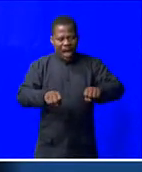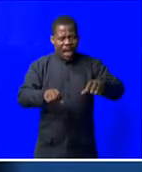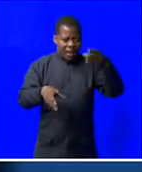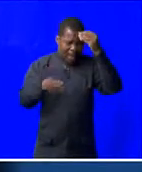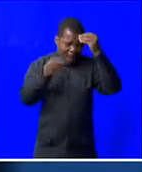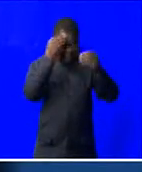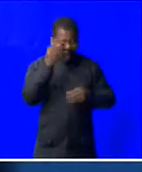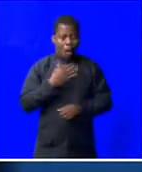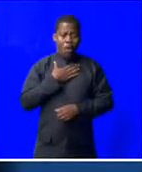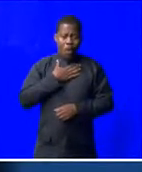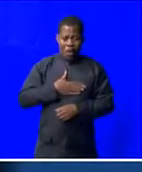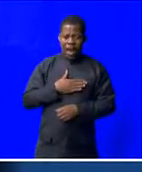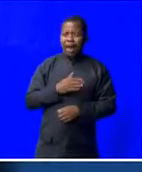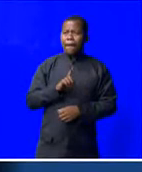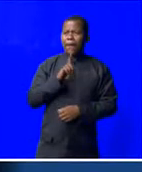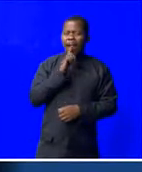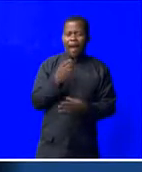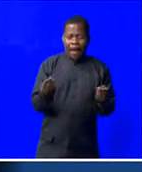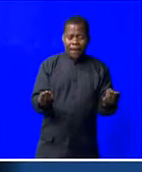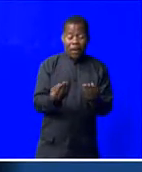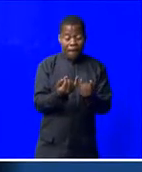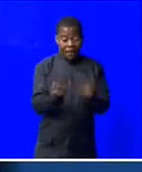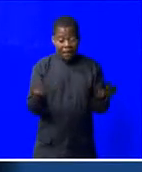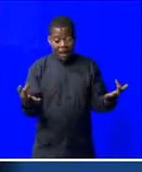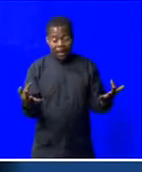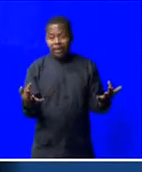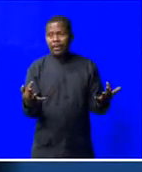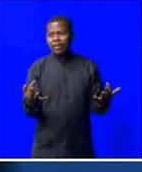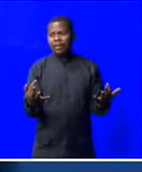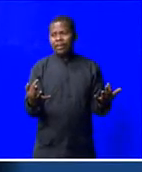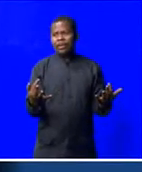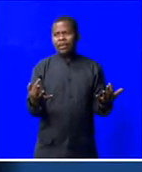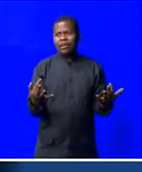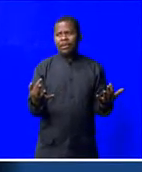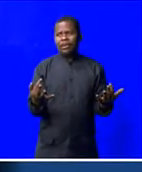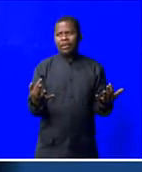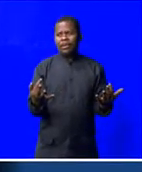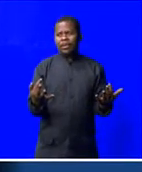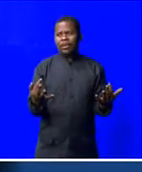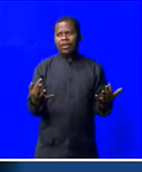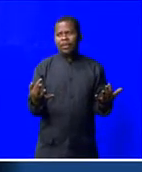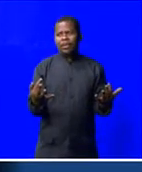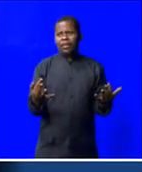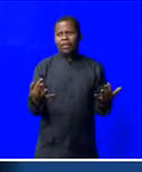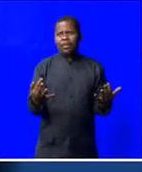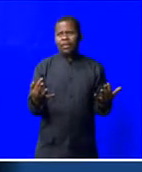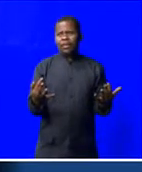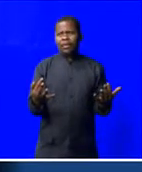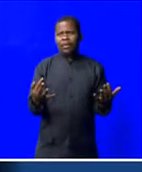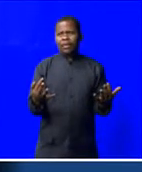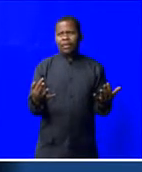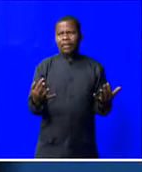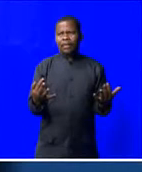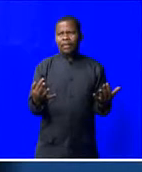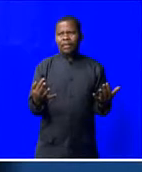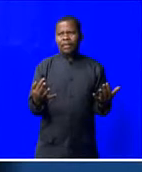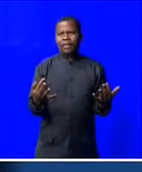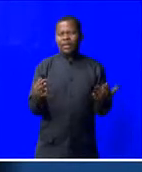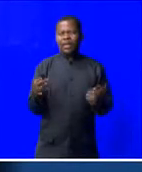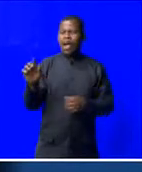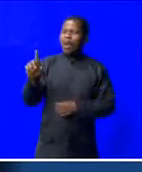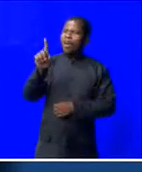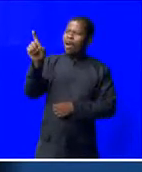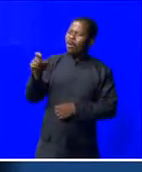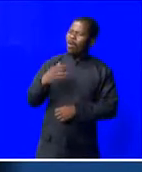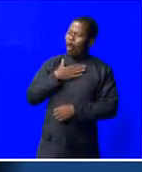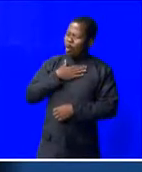Swatini. Baningi abayathi ukuthi vele mase baphumile labo lamasingisi la Swatini. Bamshiyile babuthile maSwatini. Nifuna